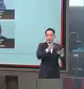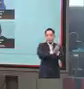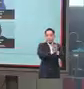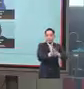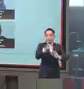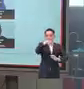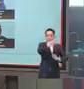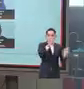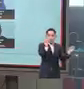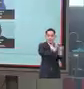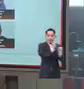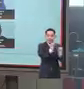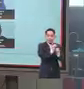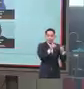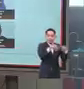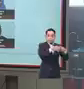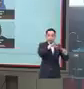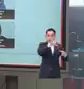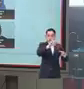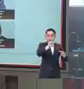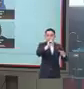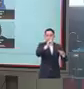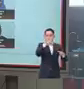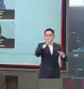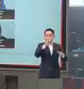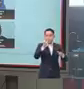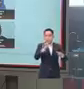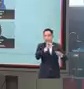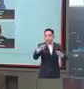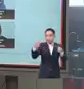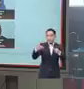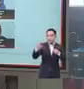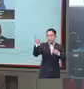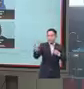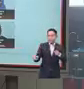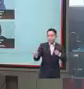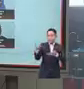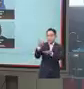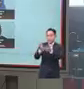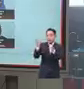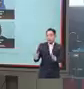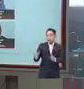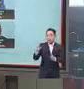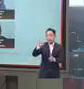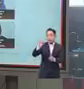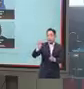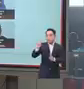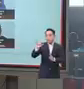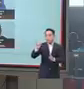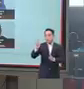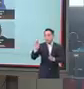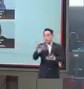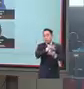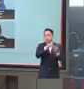behestiada hanyalah dengan Nur Idayu Hasyim daripada perikatan nasional pejuang meletakkan Usman Baka